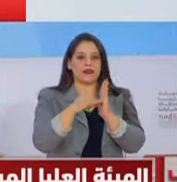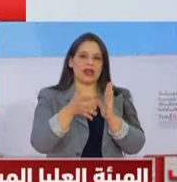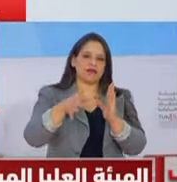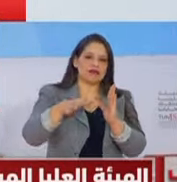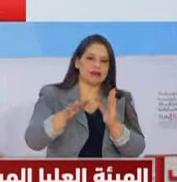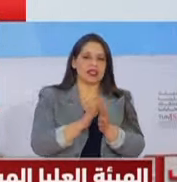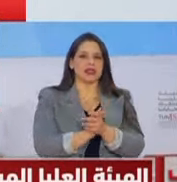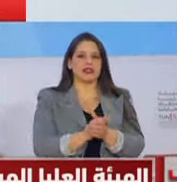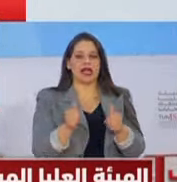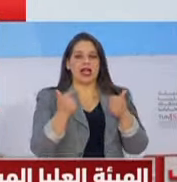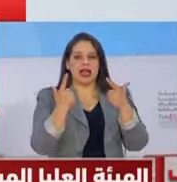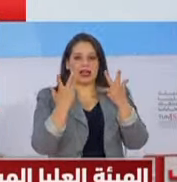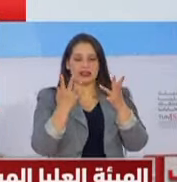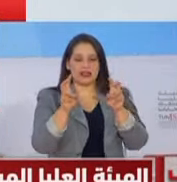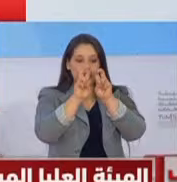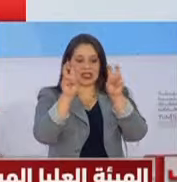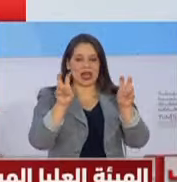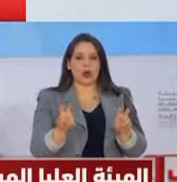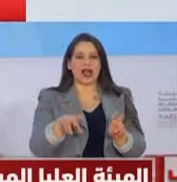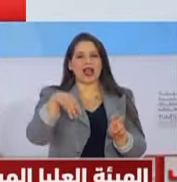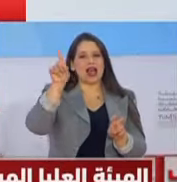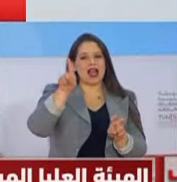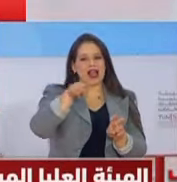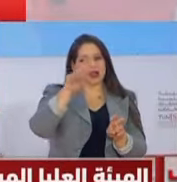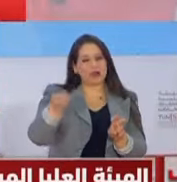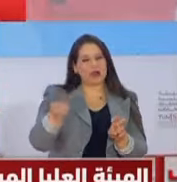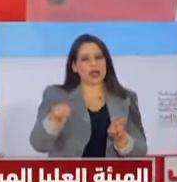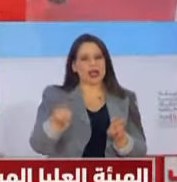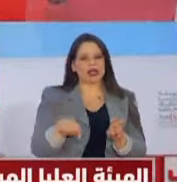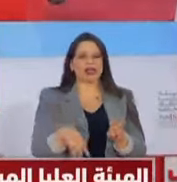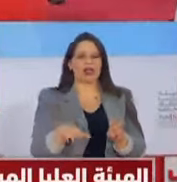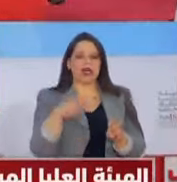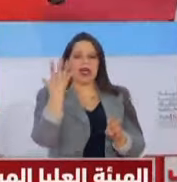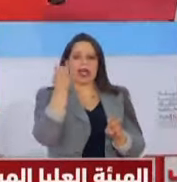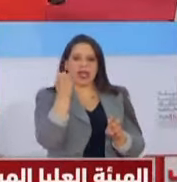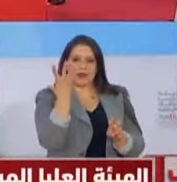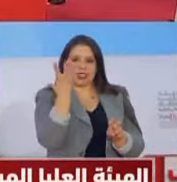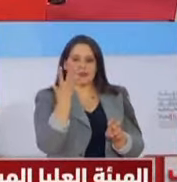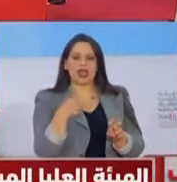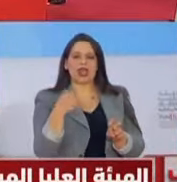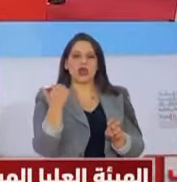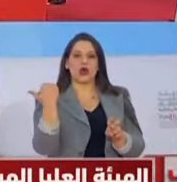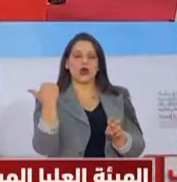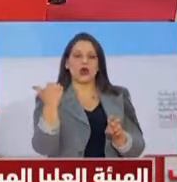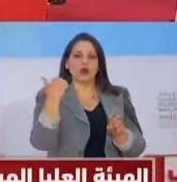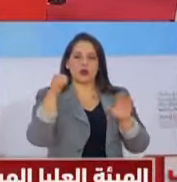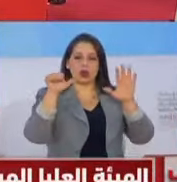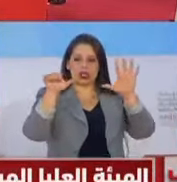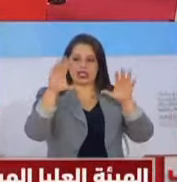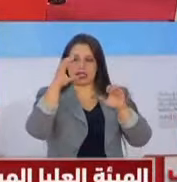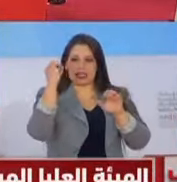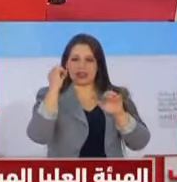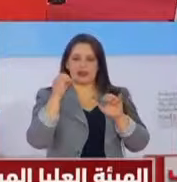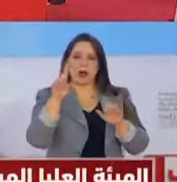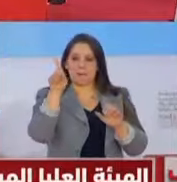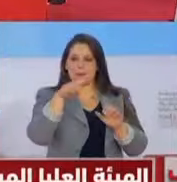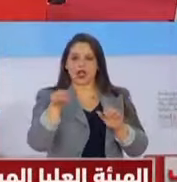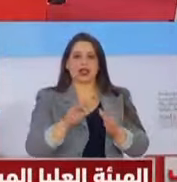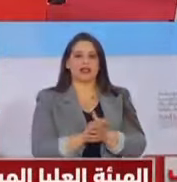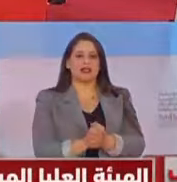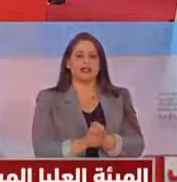اوراق التصويت الملغاه 8269 ورقه بنسبه اقبال نهائي للدور